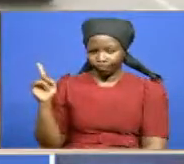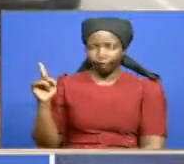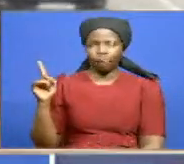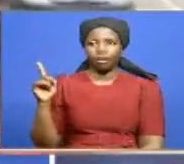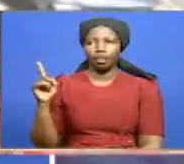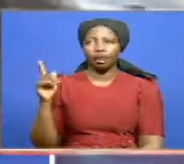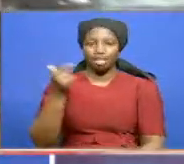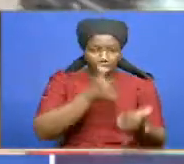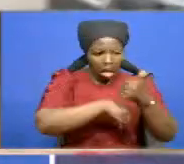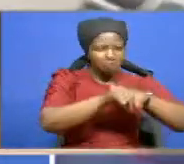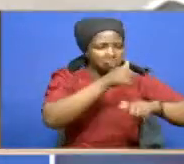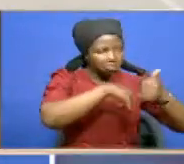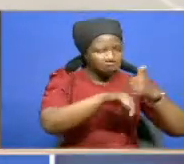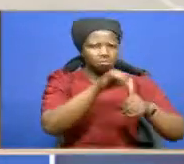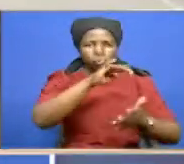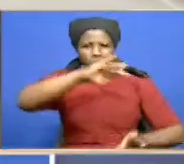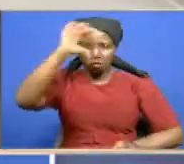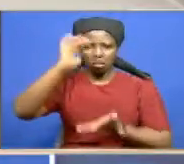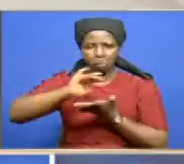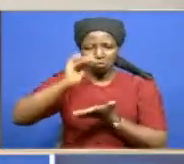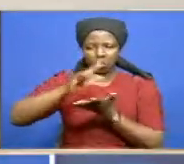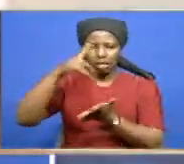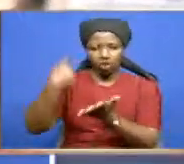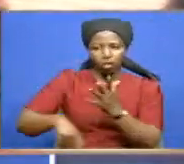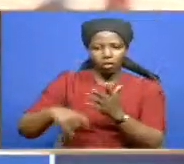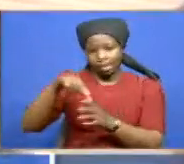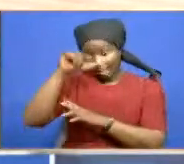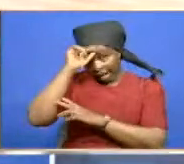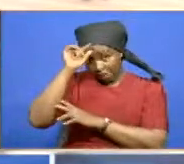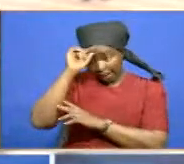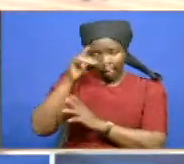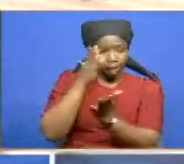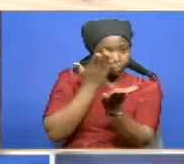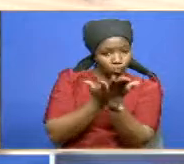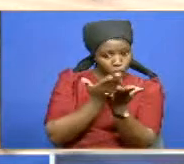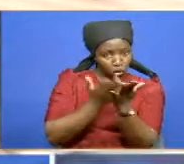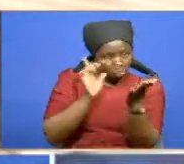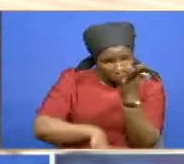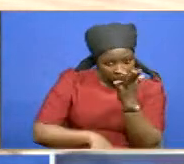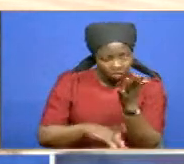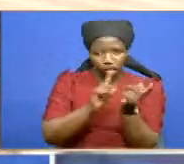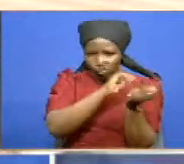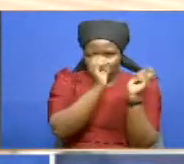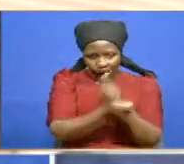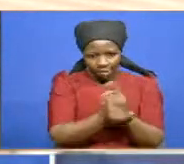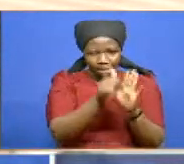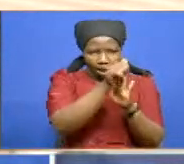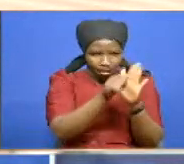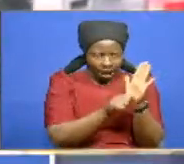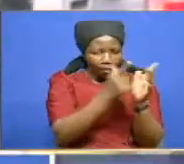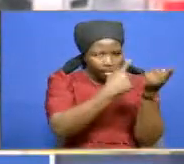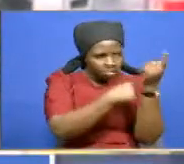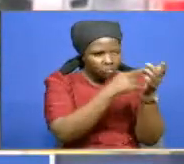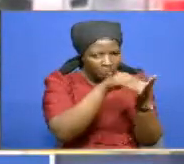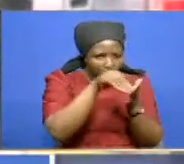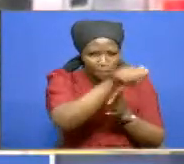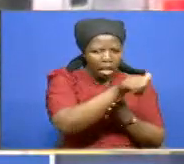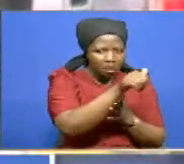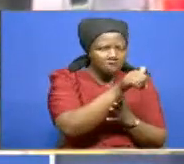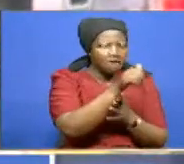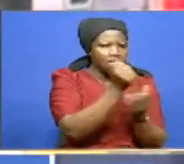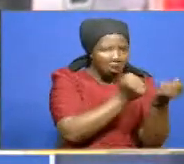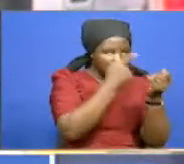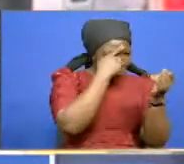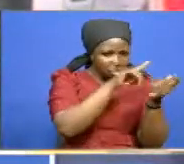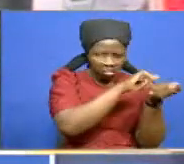Katika juhudi za kupunguza gharama, serikali imependekeza kubadili sera ya kununua magari na badala yake kuyakodisha.